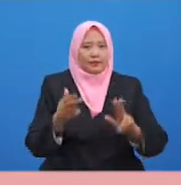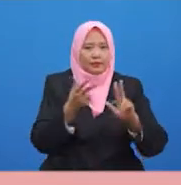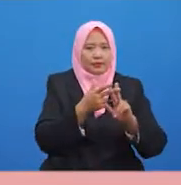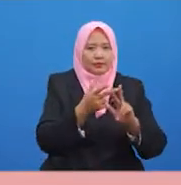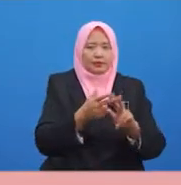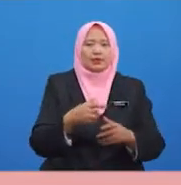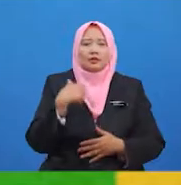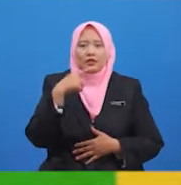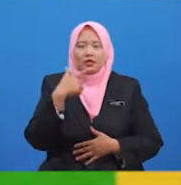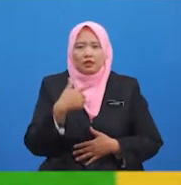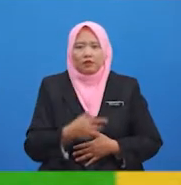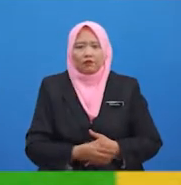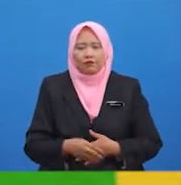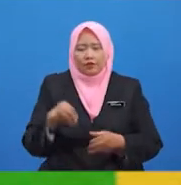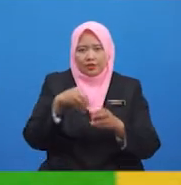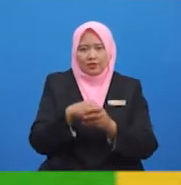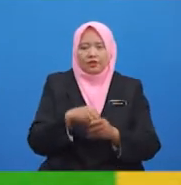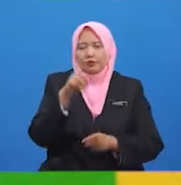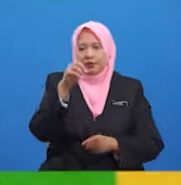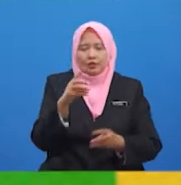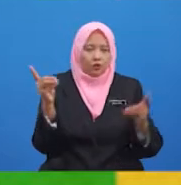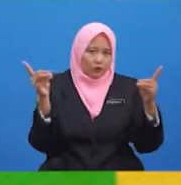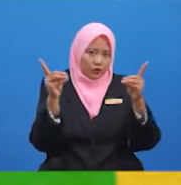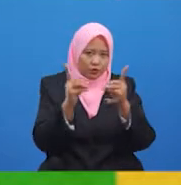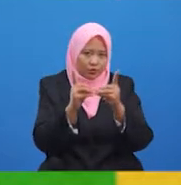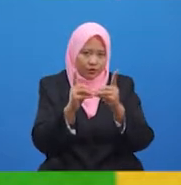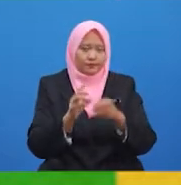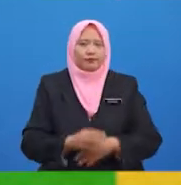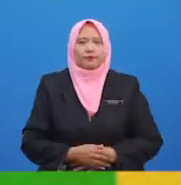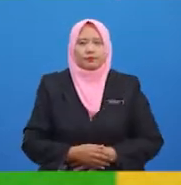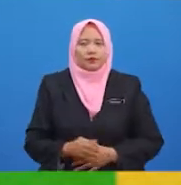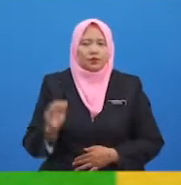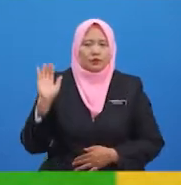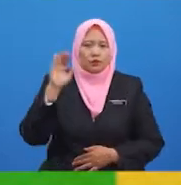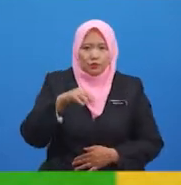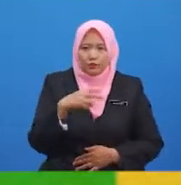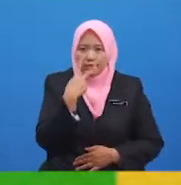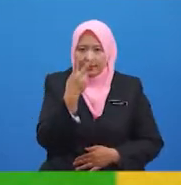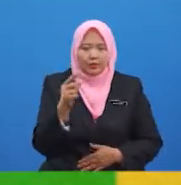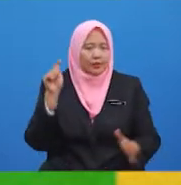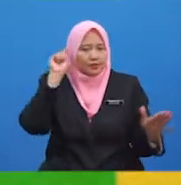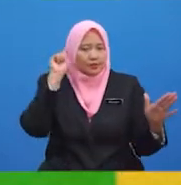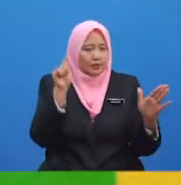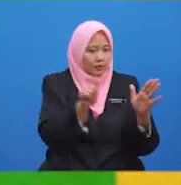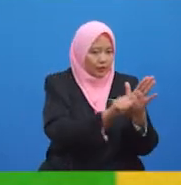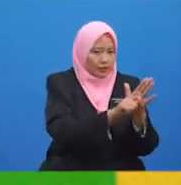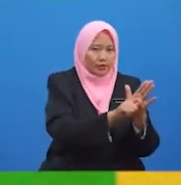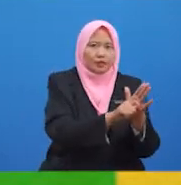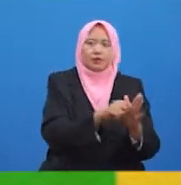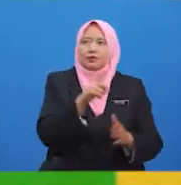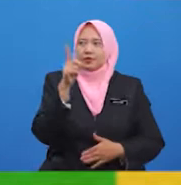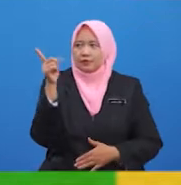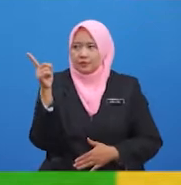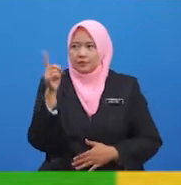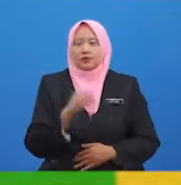tersebut. Jom kita lihat carta di sebelah untuk lebih memahami hubung kait